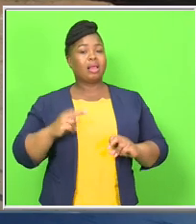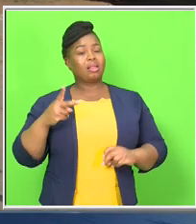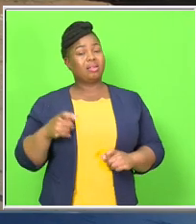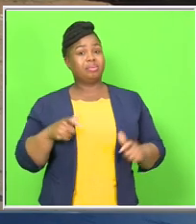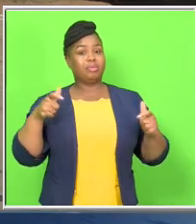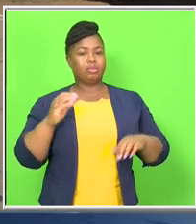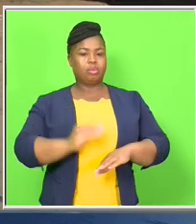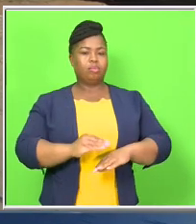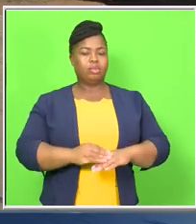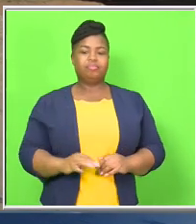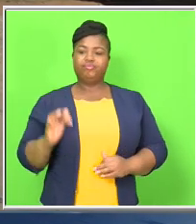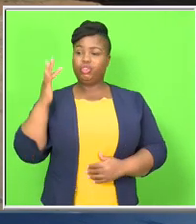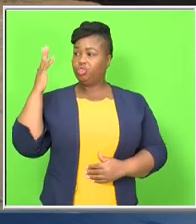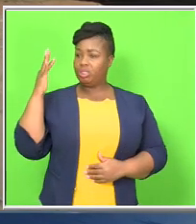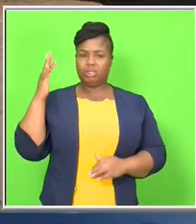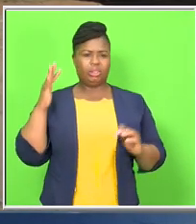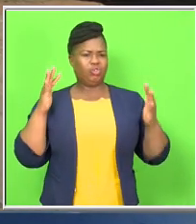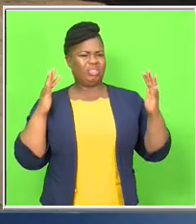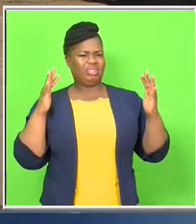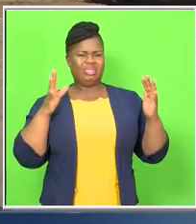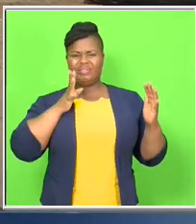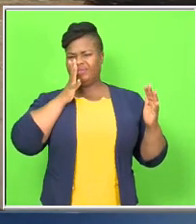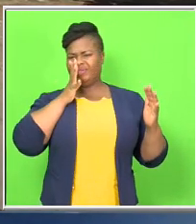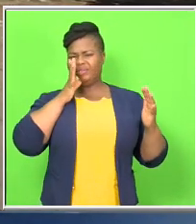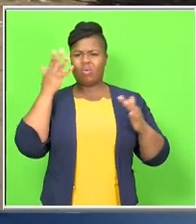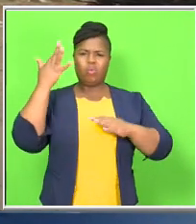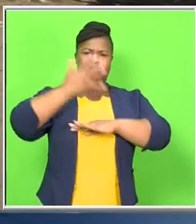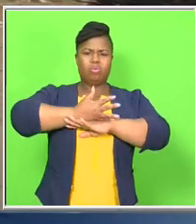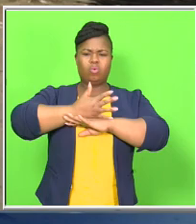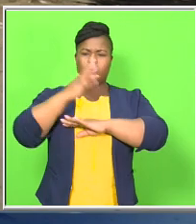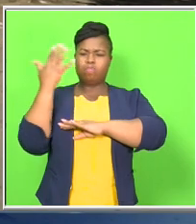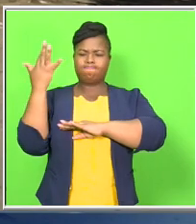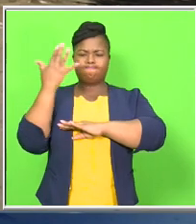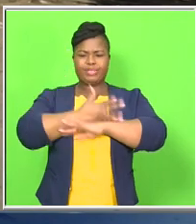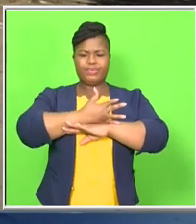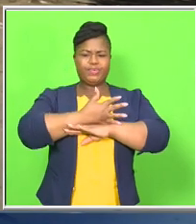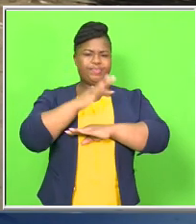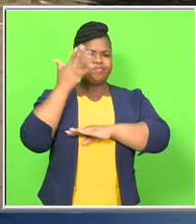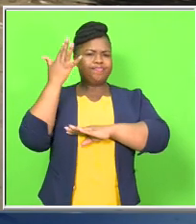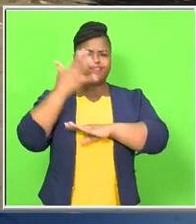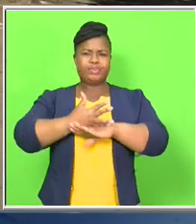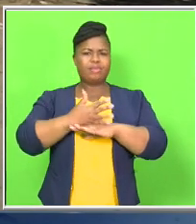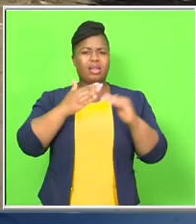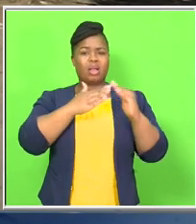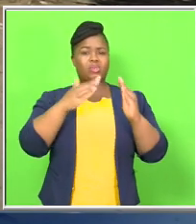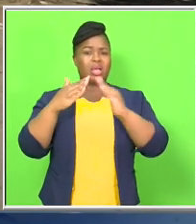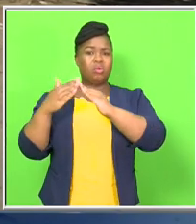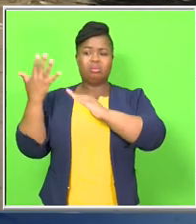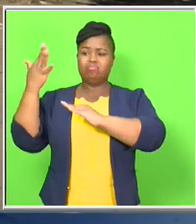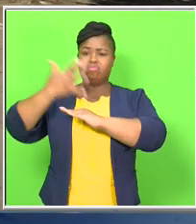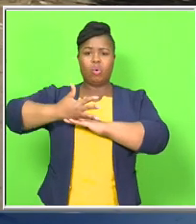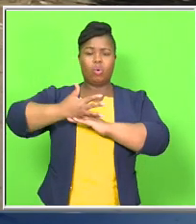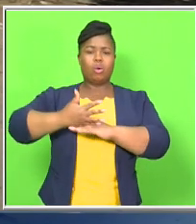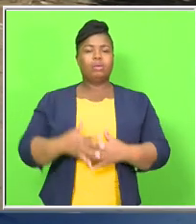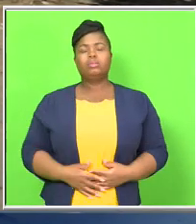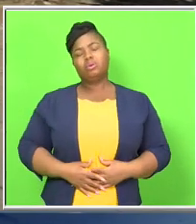nkinga ishasa Shata laika sekobe izinjeni ngakulu Sikela ukuguti ishasa